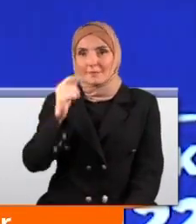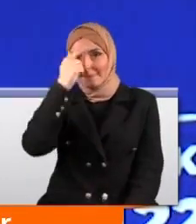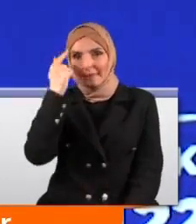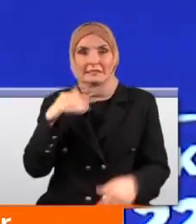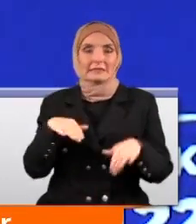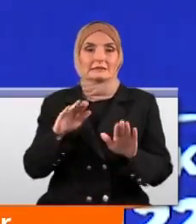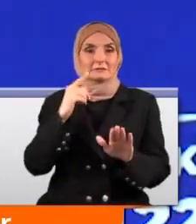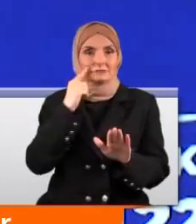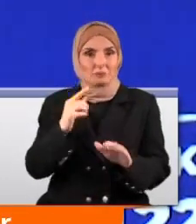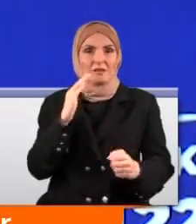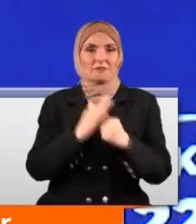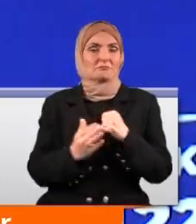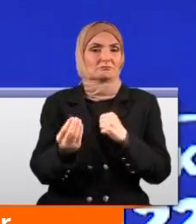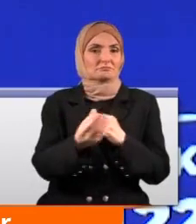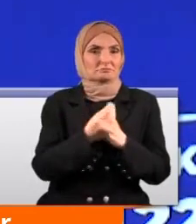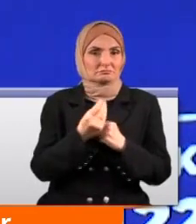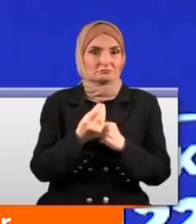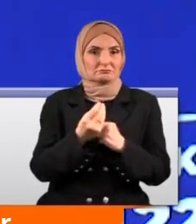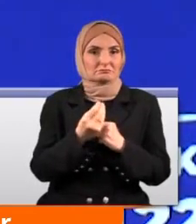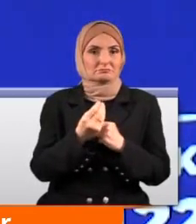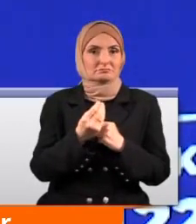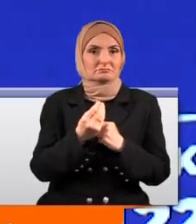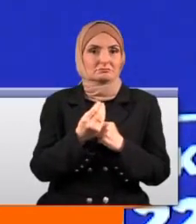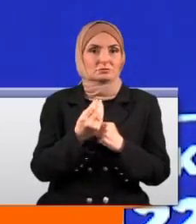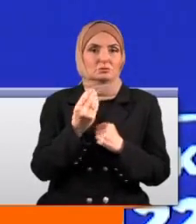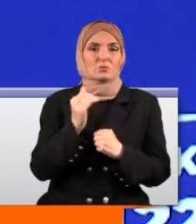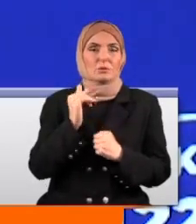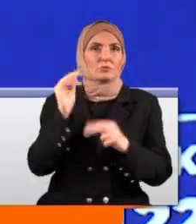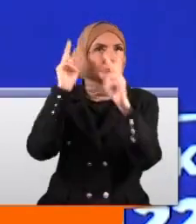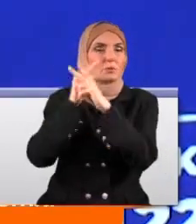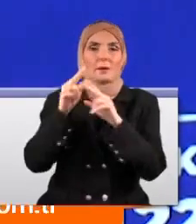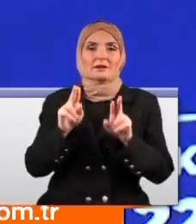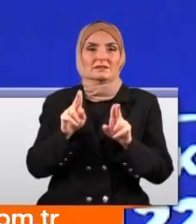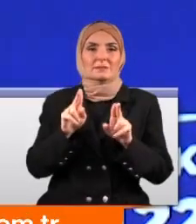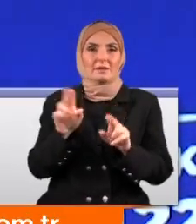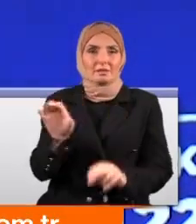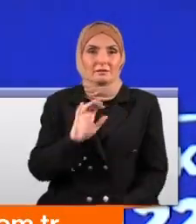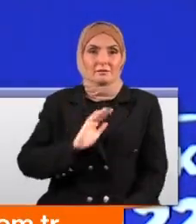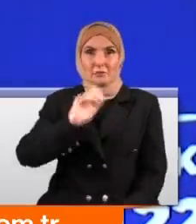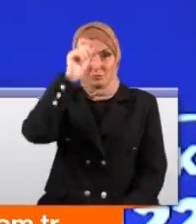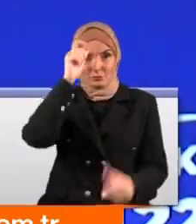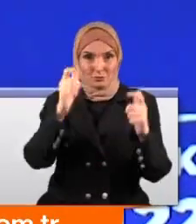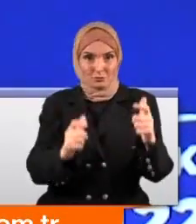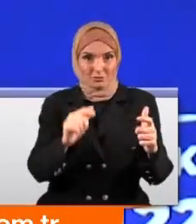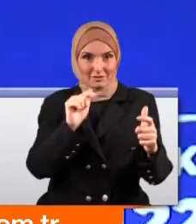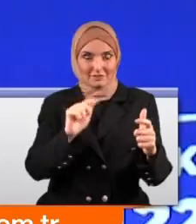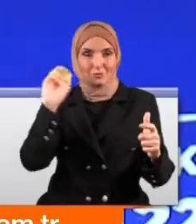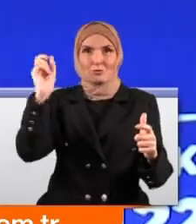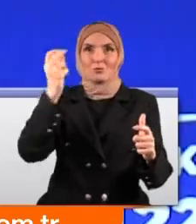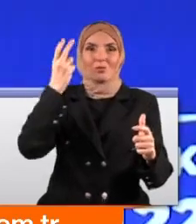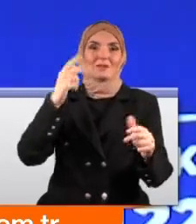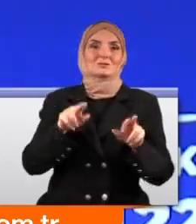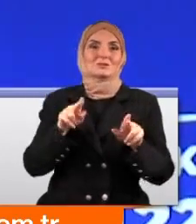ve yasakların adeta karabasan gibi çöktüğü Türkiye'ye tıpkı bir güneş gibi